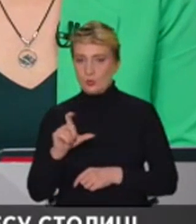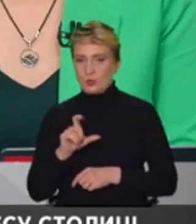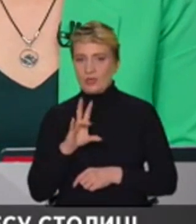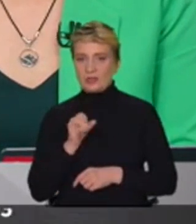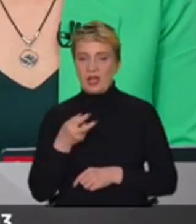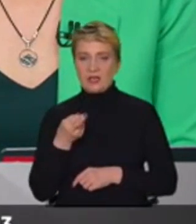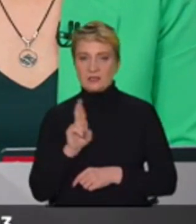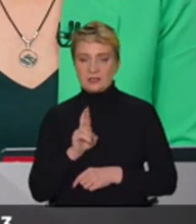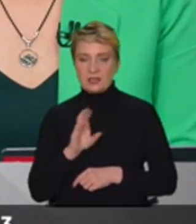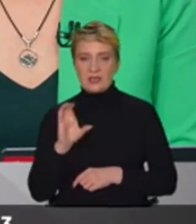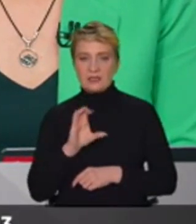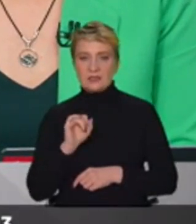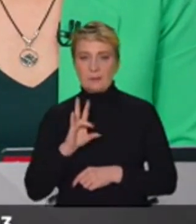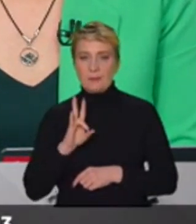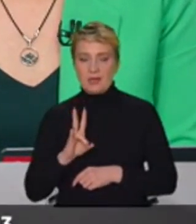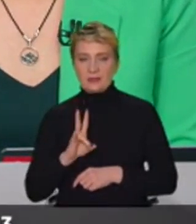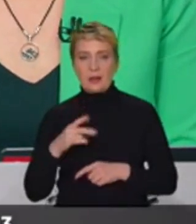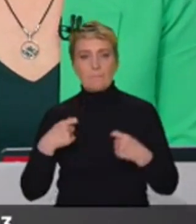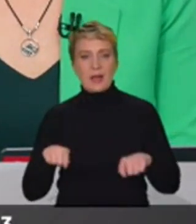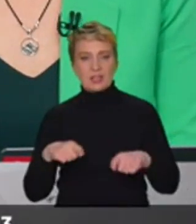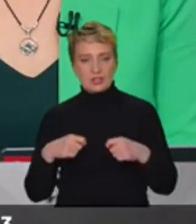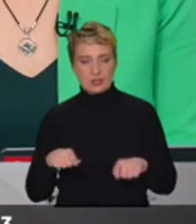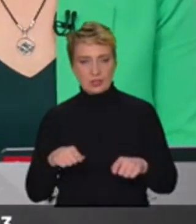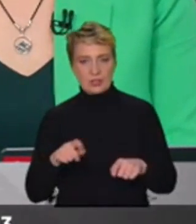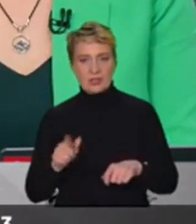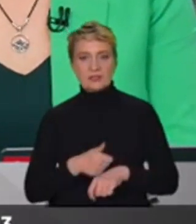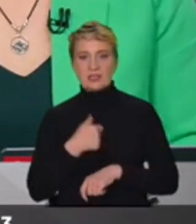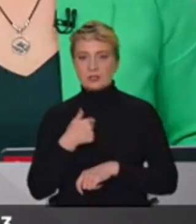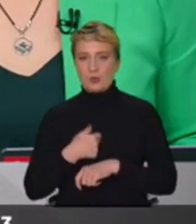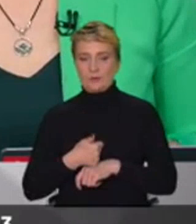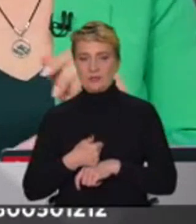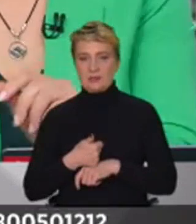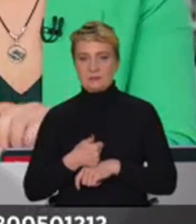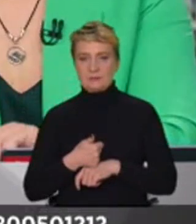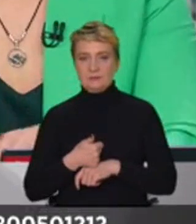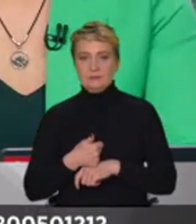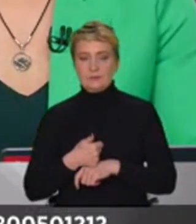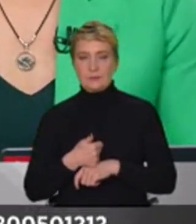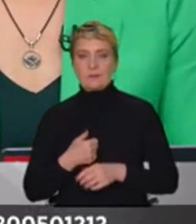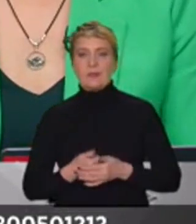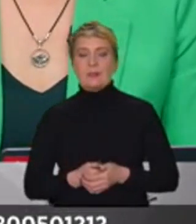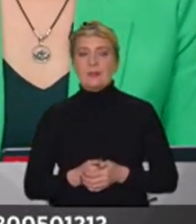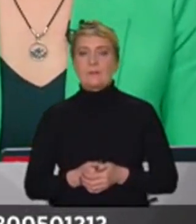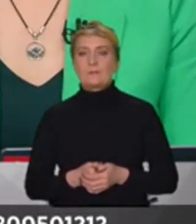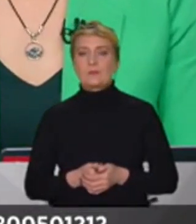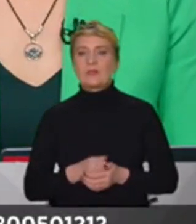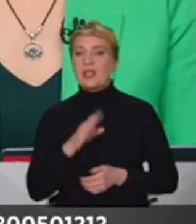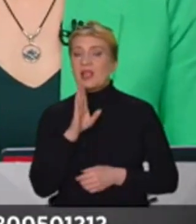Настя, SMM-менеджер, також засновниця, так? Я правильно розумію, руху Thor Only Fans.